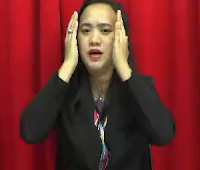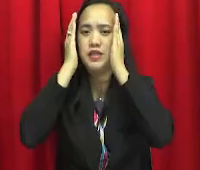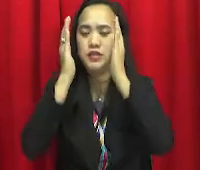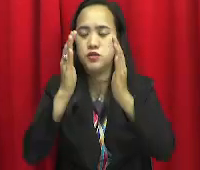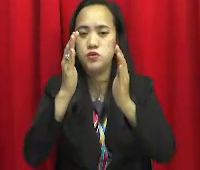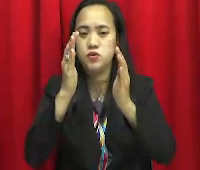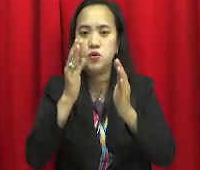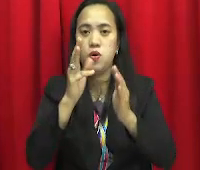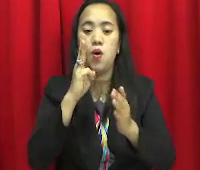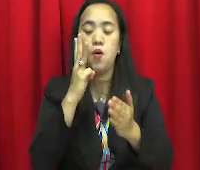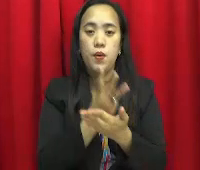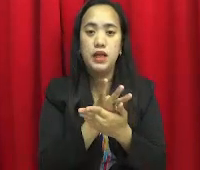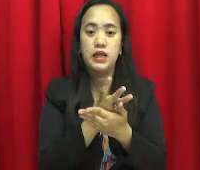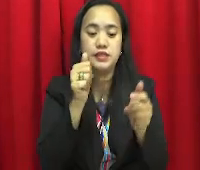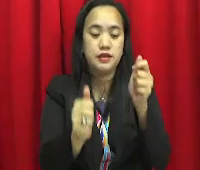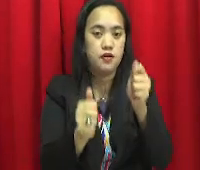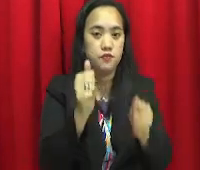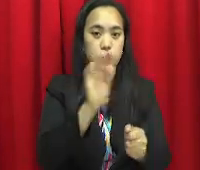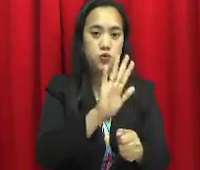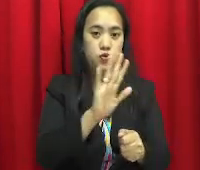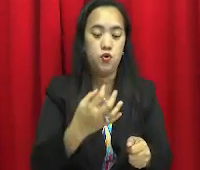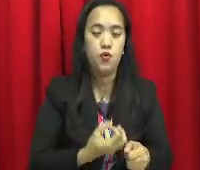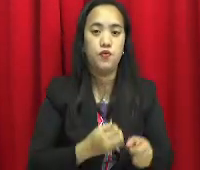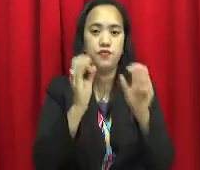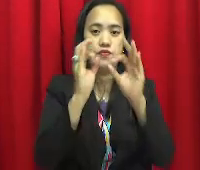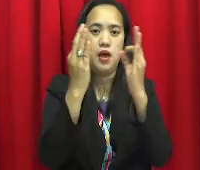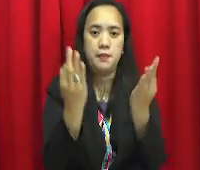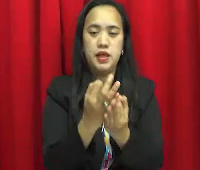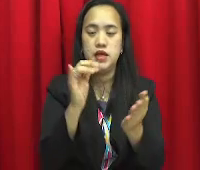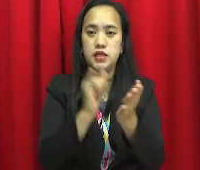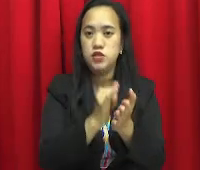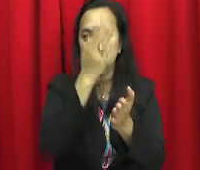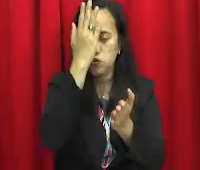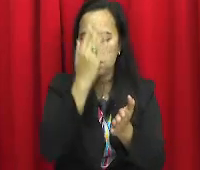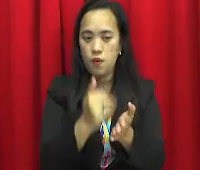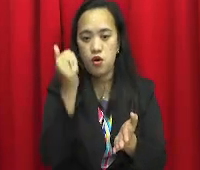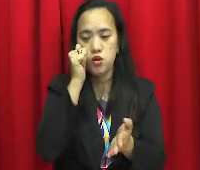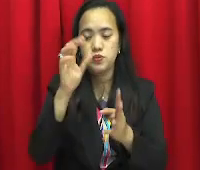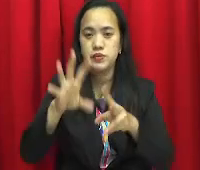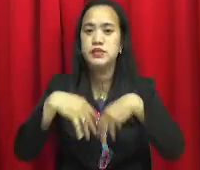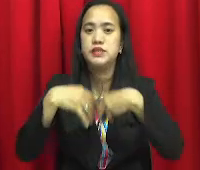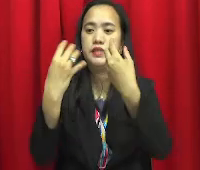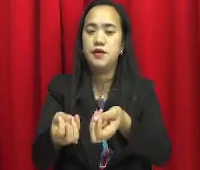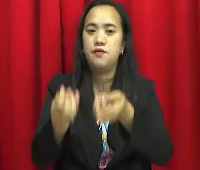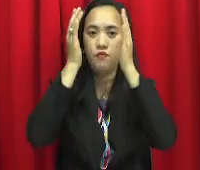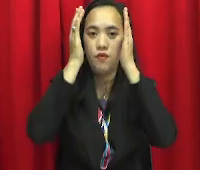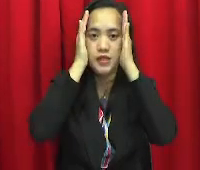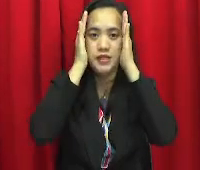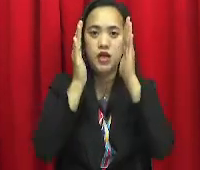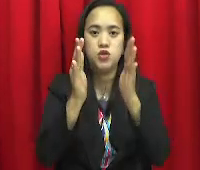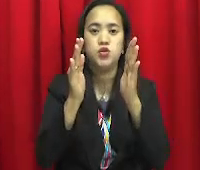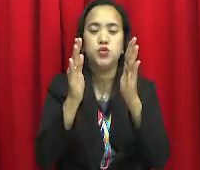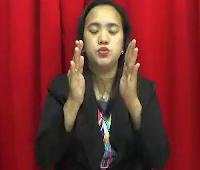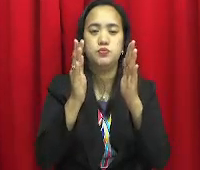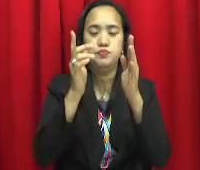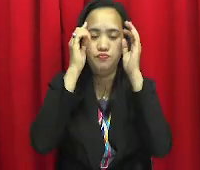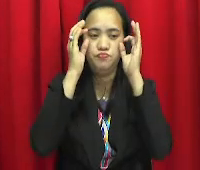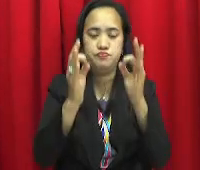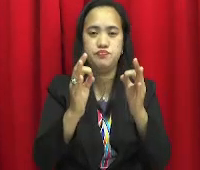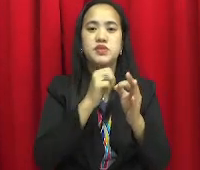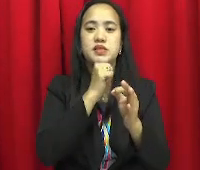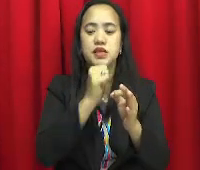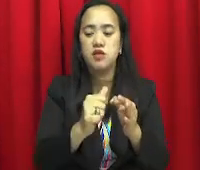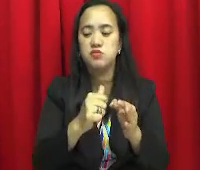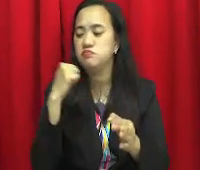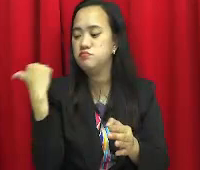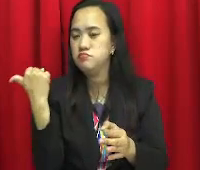driving your family. You see? So, kaya dapat mag-pay attention ka lamang sa iyong pamilya at huwag sa iba. Alright?